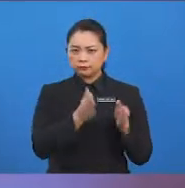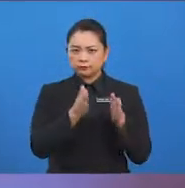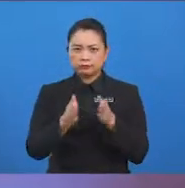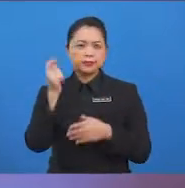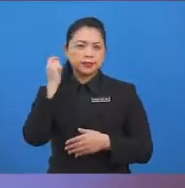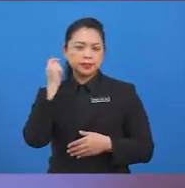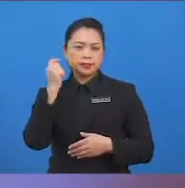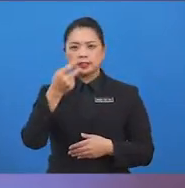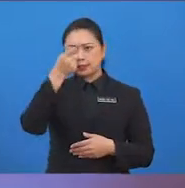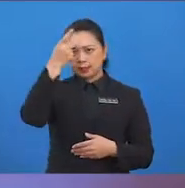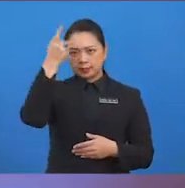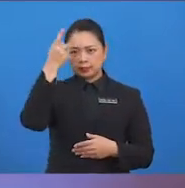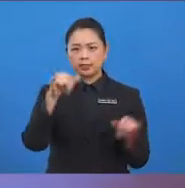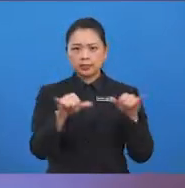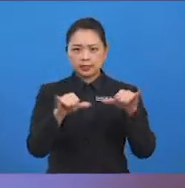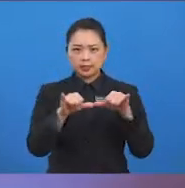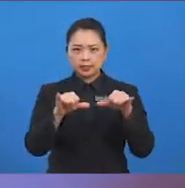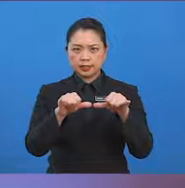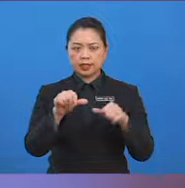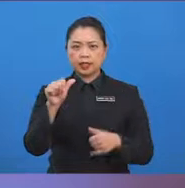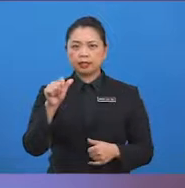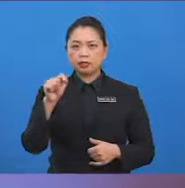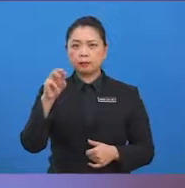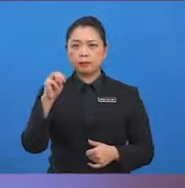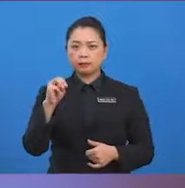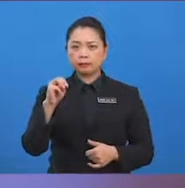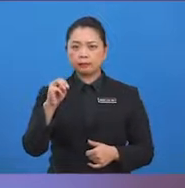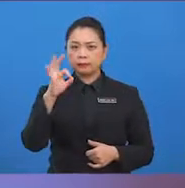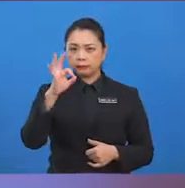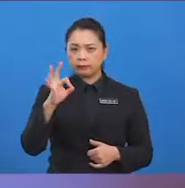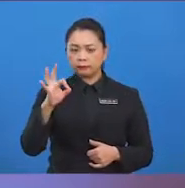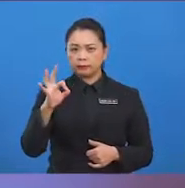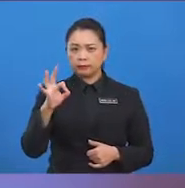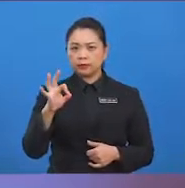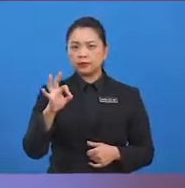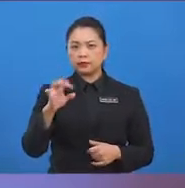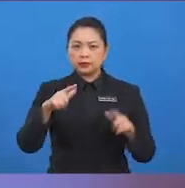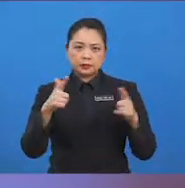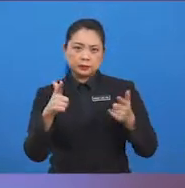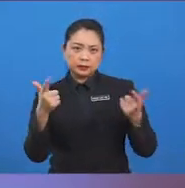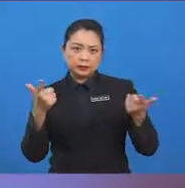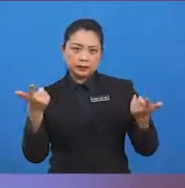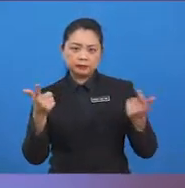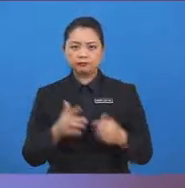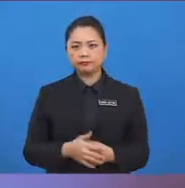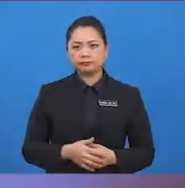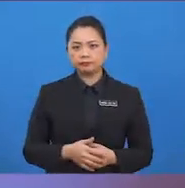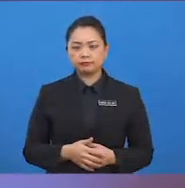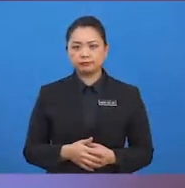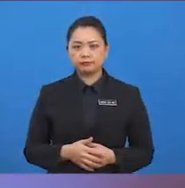tulen kerana saiz atom logam tulen dan saiz atom logam asing yang